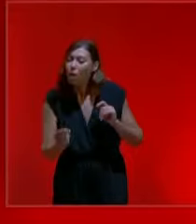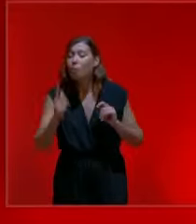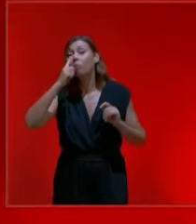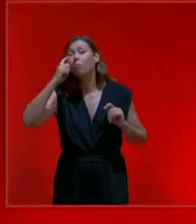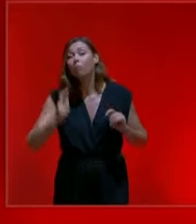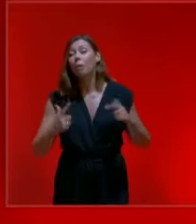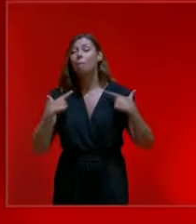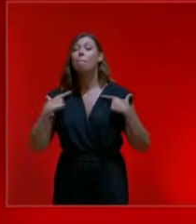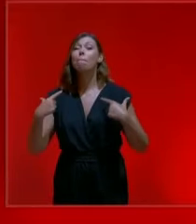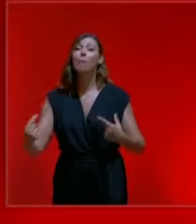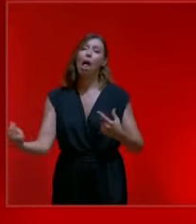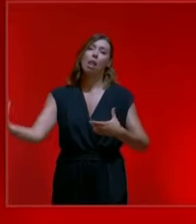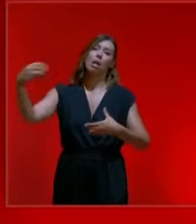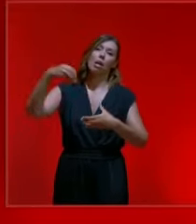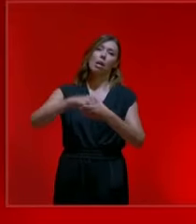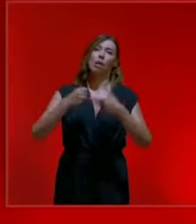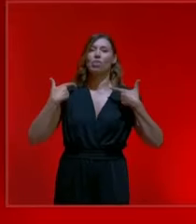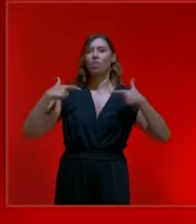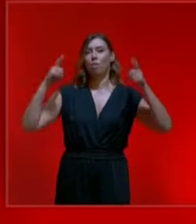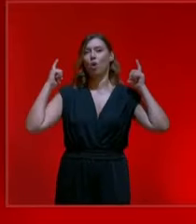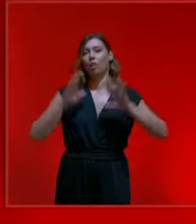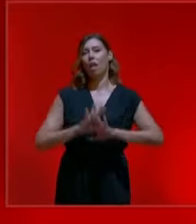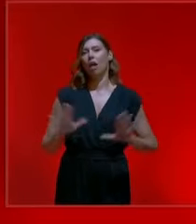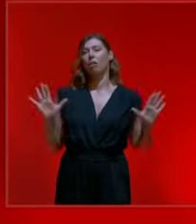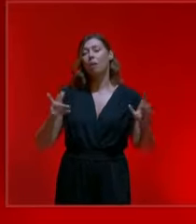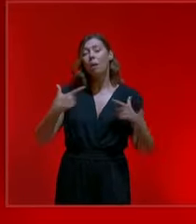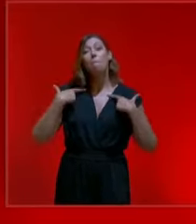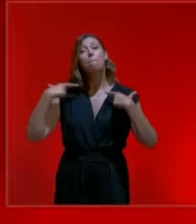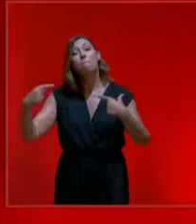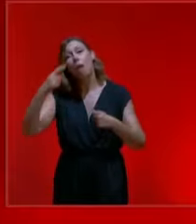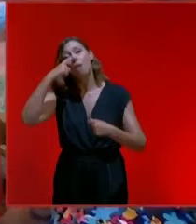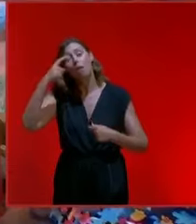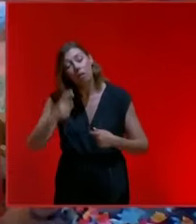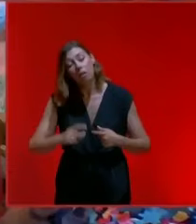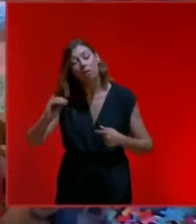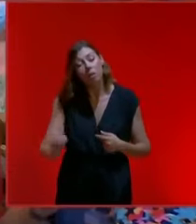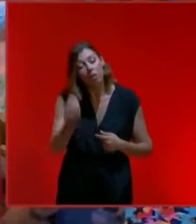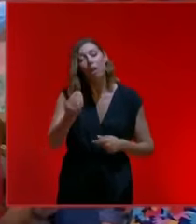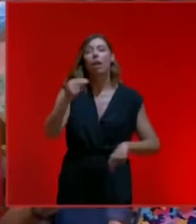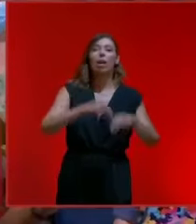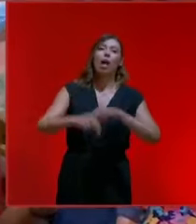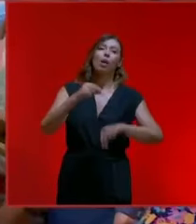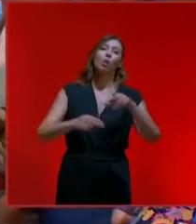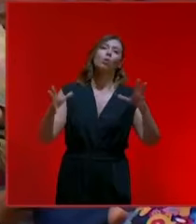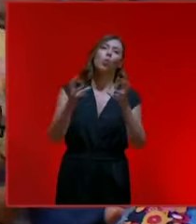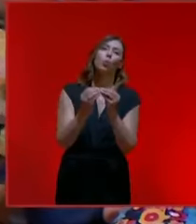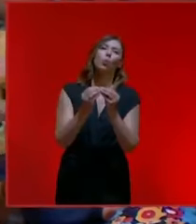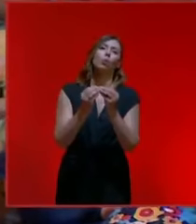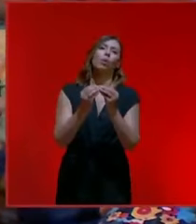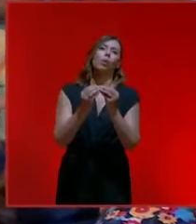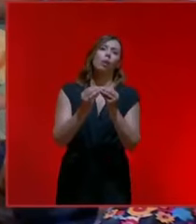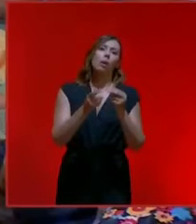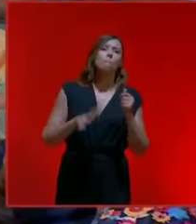μελών. Τα μέλη να εκλέγουν νομαρχιακές επιτροπές απευθείας, να εκλέγουν τα νέα συντονιστικά, να συγκροτήσουμε περιφερειακές